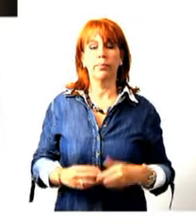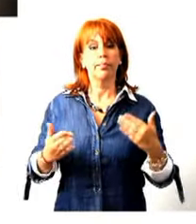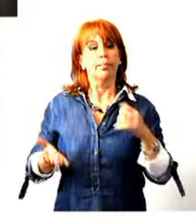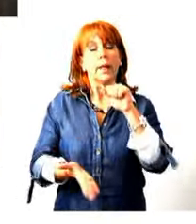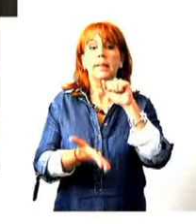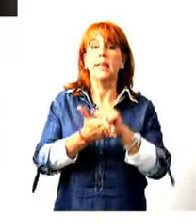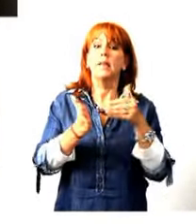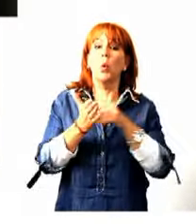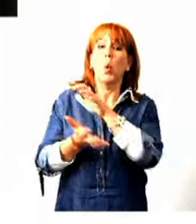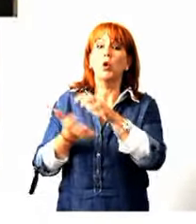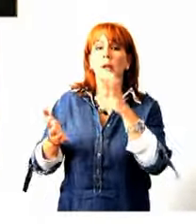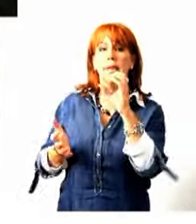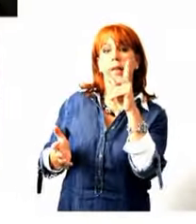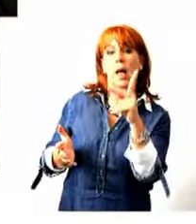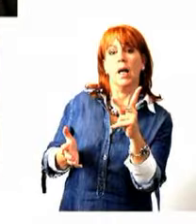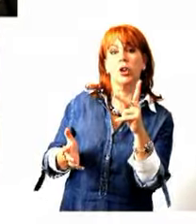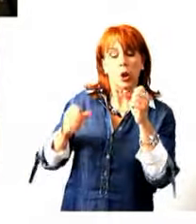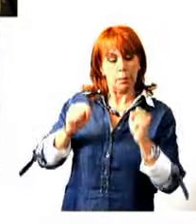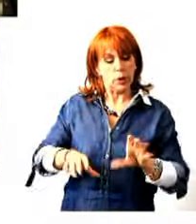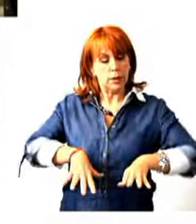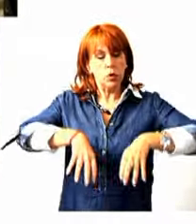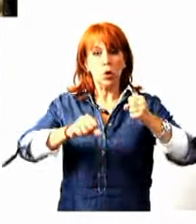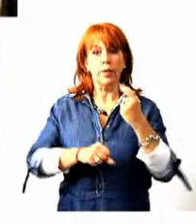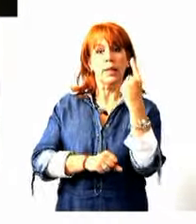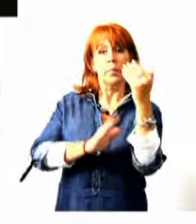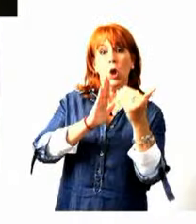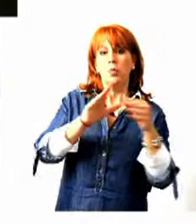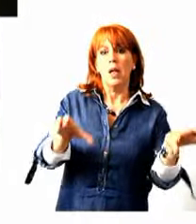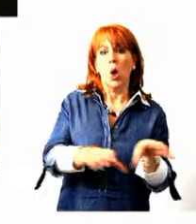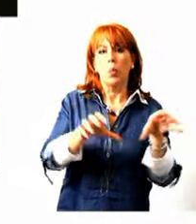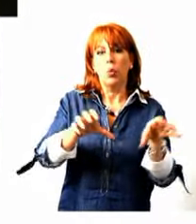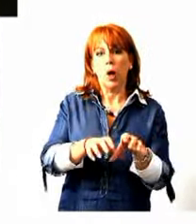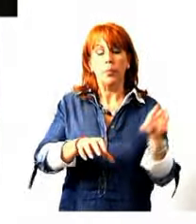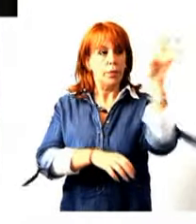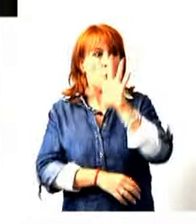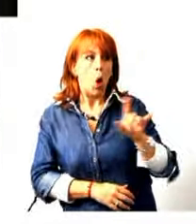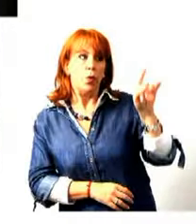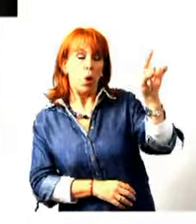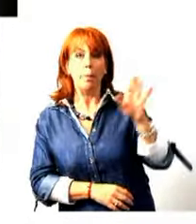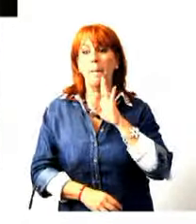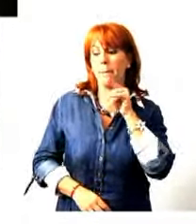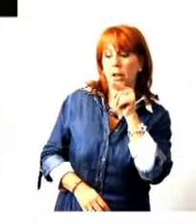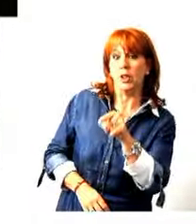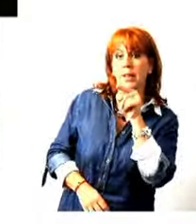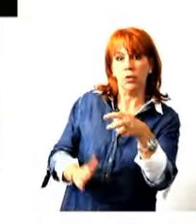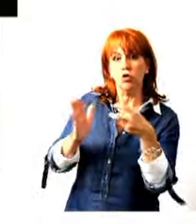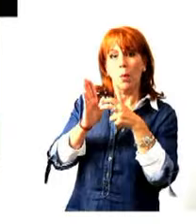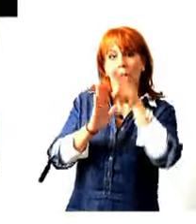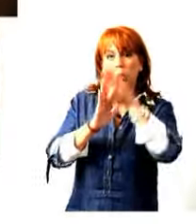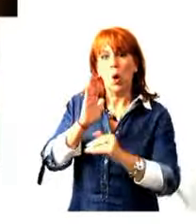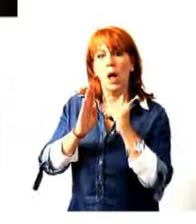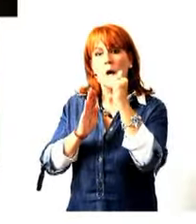Les mesures anticrise du CDH ont permis de sauver 70 000 emplois. De toute l'Europe, c'est en Belgique que le nombre de chômeurs a le moins